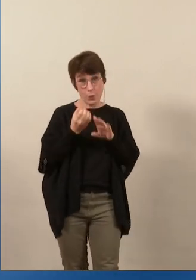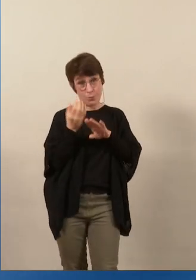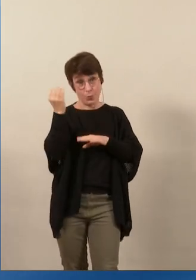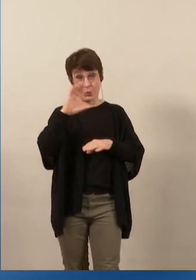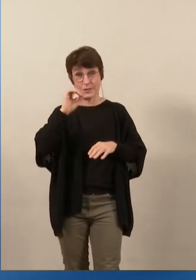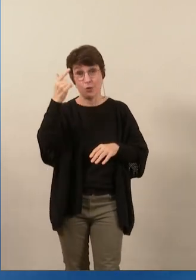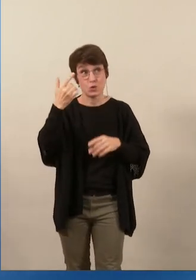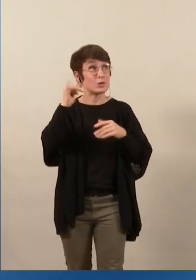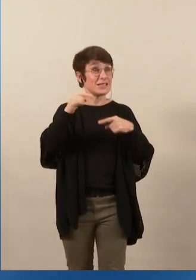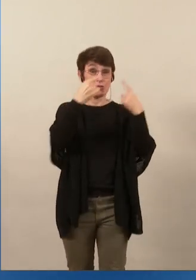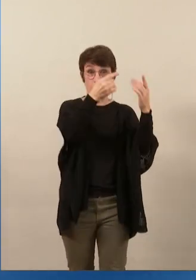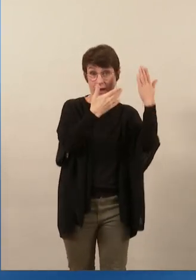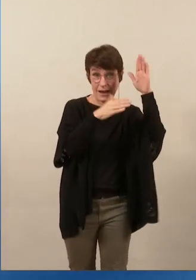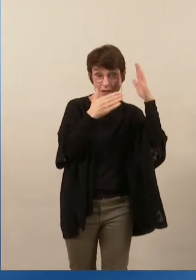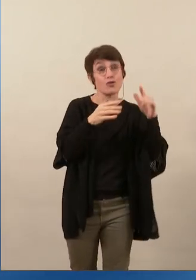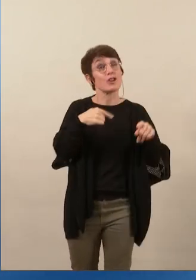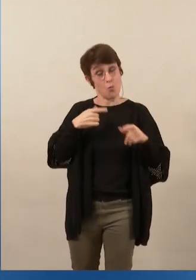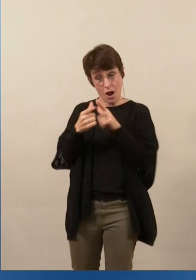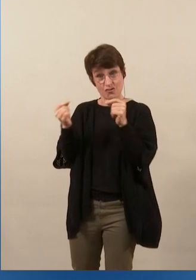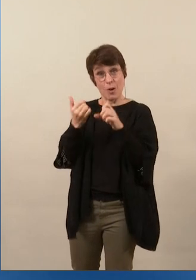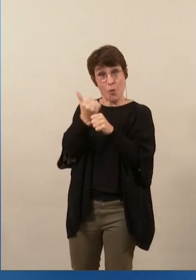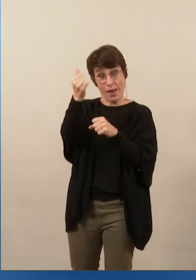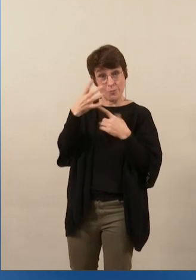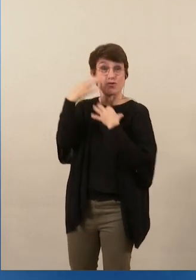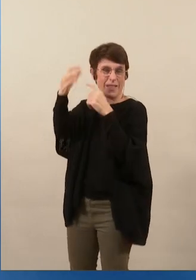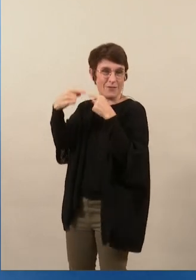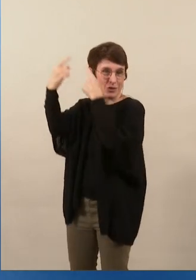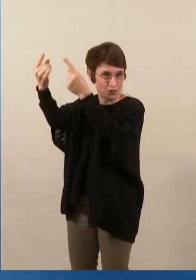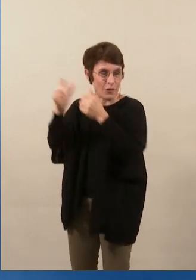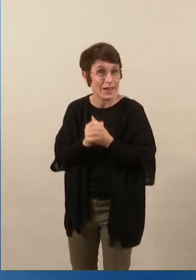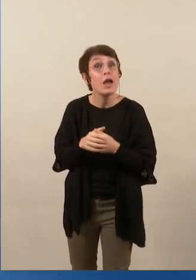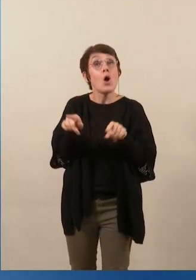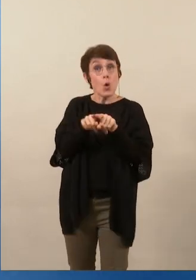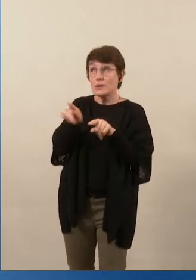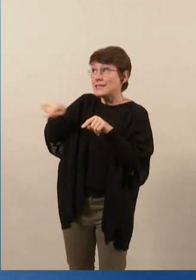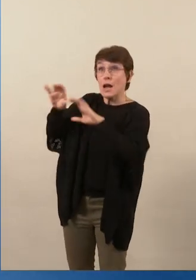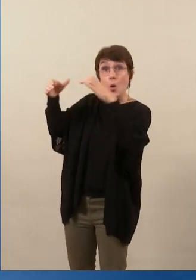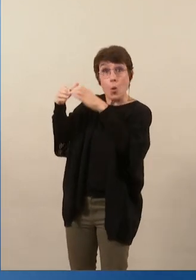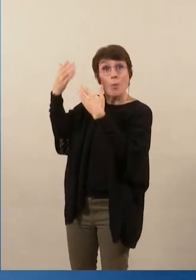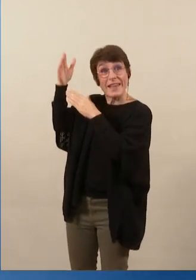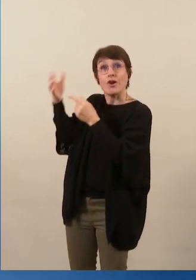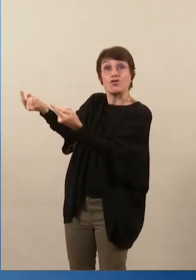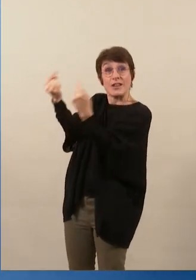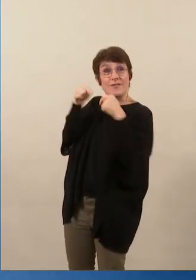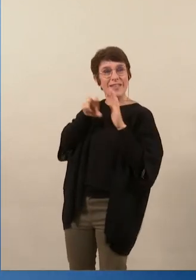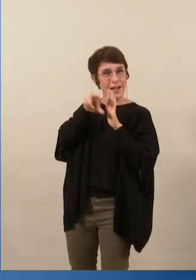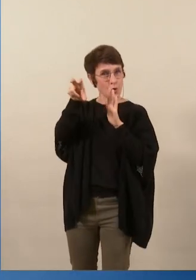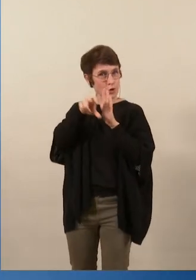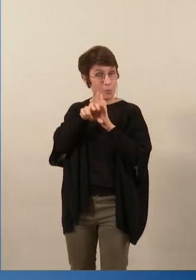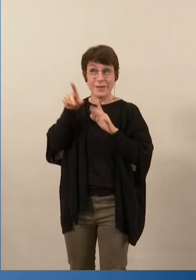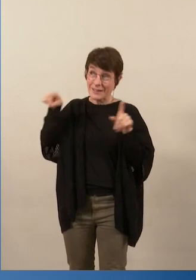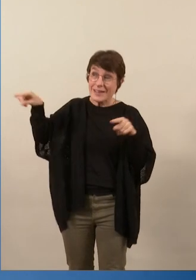peu mais ce que je fais j'irai d'ailleurs au Japon l'année prochaine mais je reçois également des délégations étrangères qui pour une part d'entre